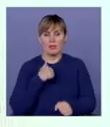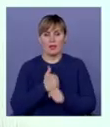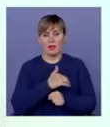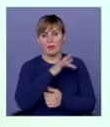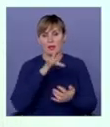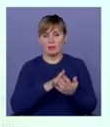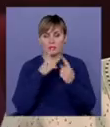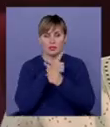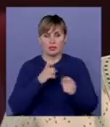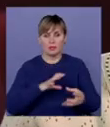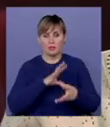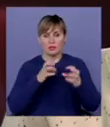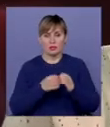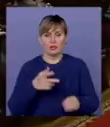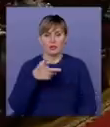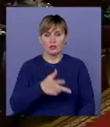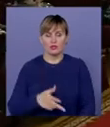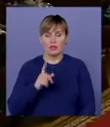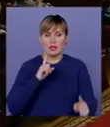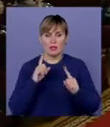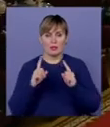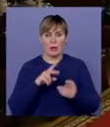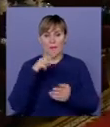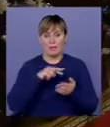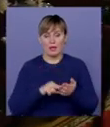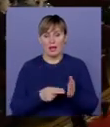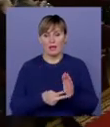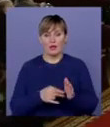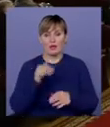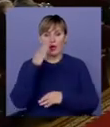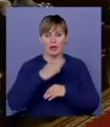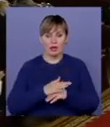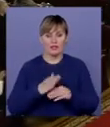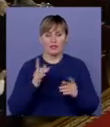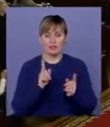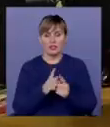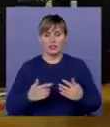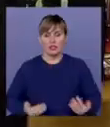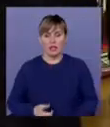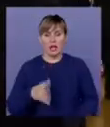мегаполиса заявил, подытоживая трехчасовое собрание. В планах у Акима на ближайшие дни встретиться с жителями